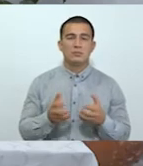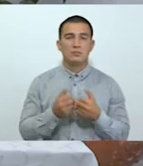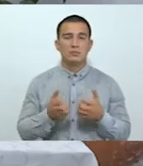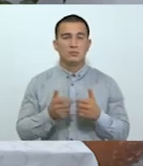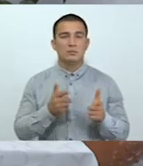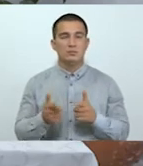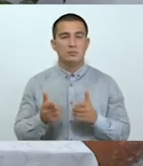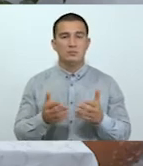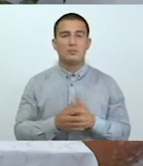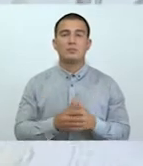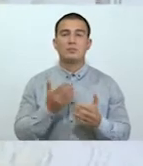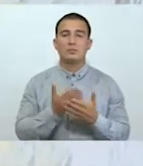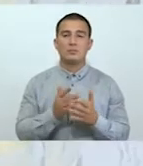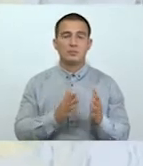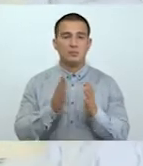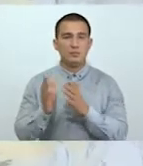Xamirimiz tayyor. Demak,